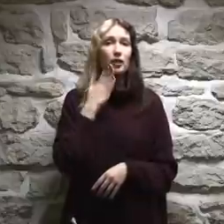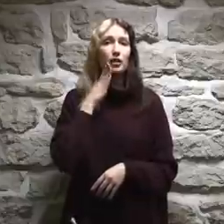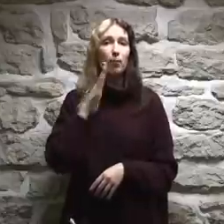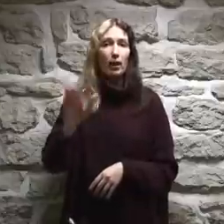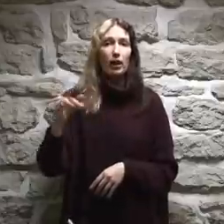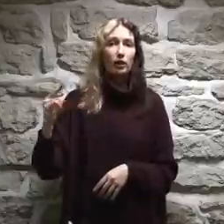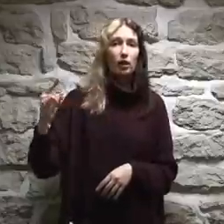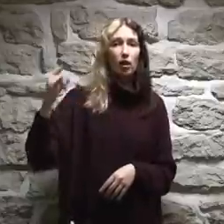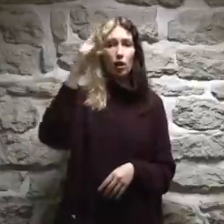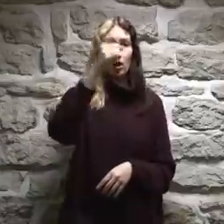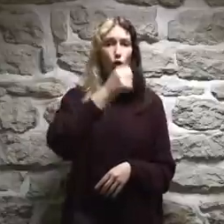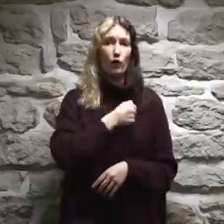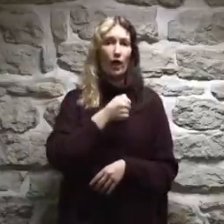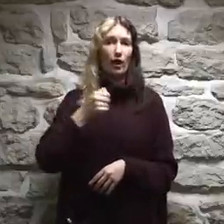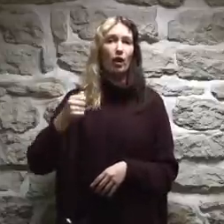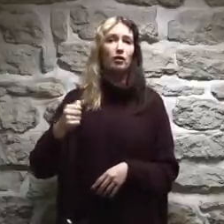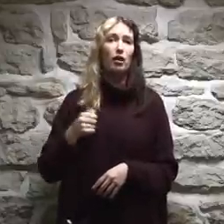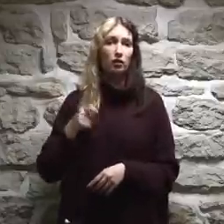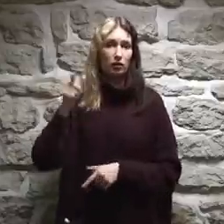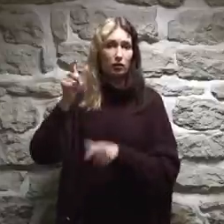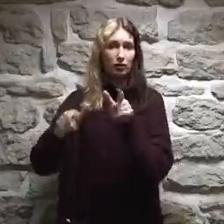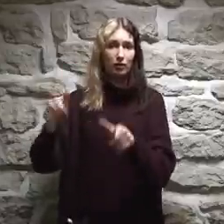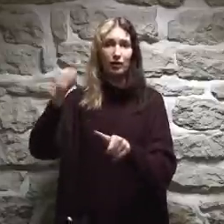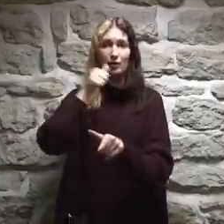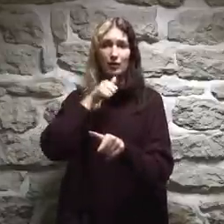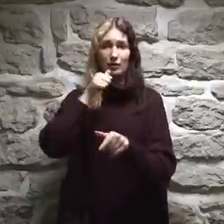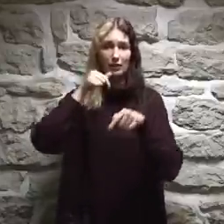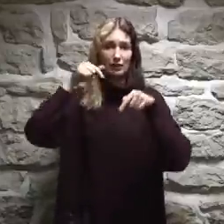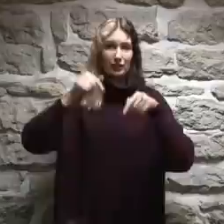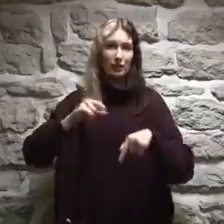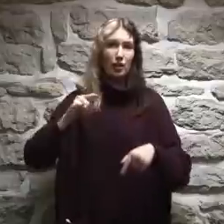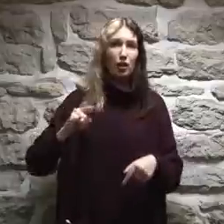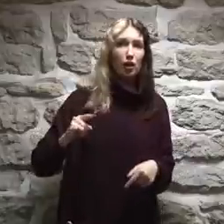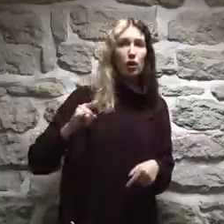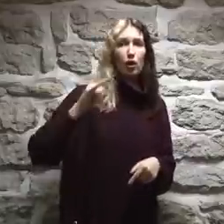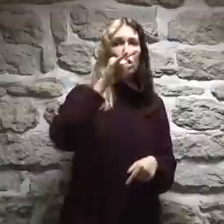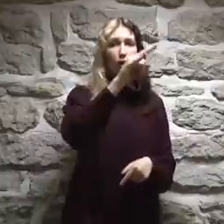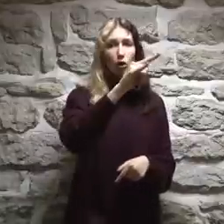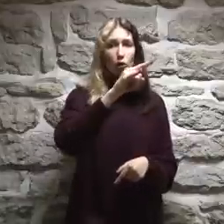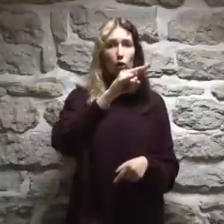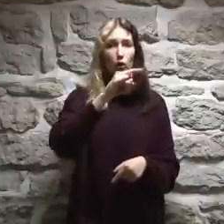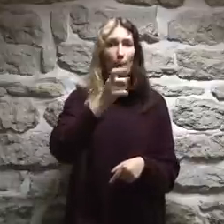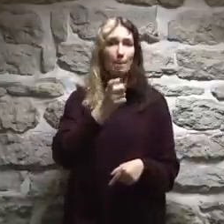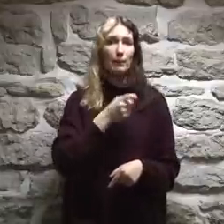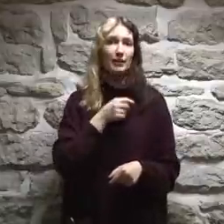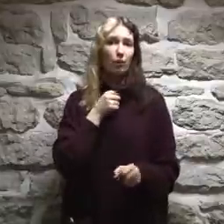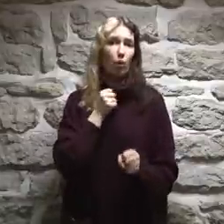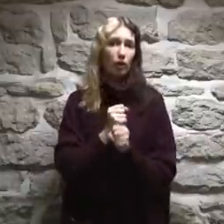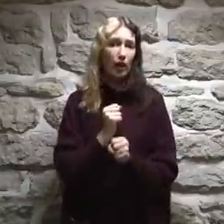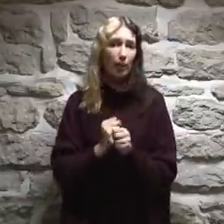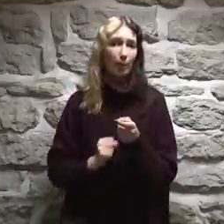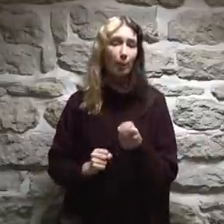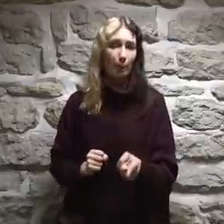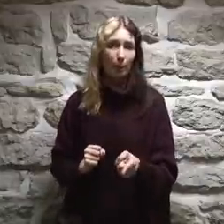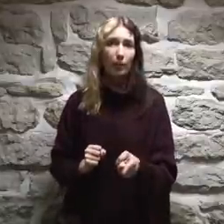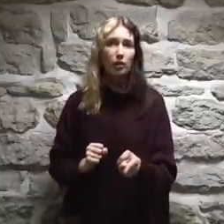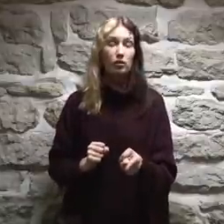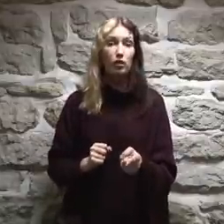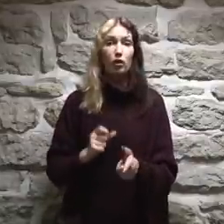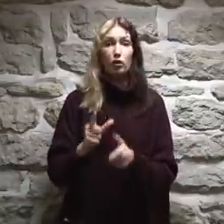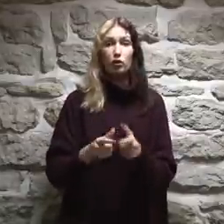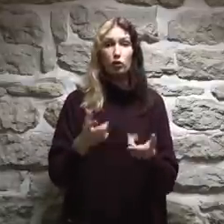õhuväelased on Eestis tegemas ka õhuturbe missiooni ja on siin tegelikult